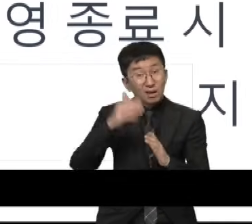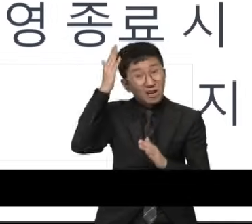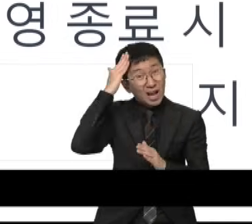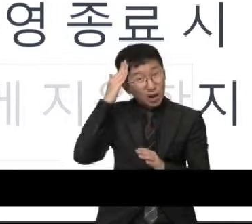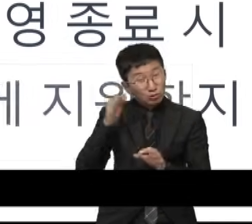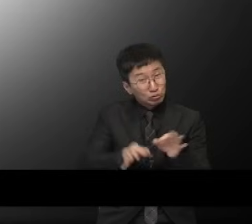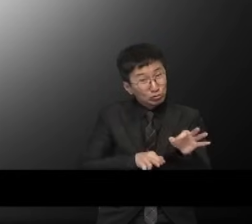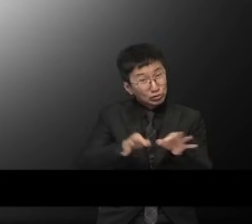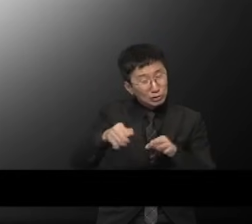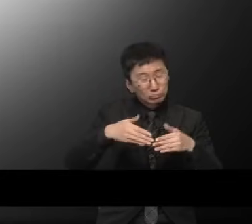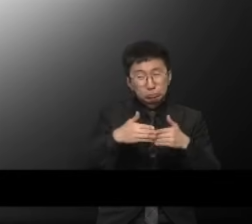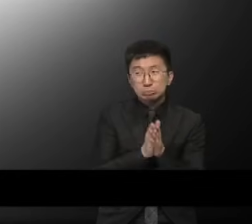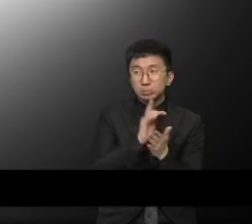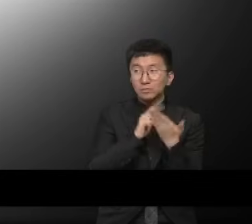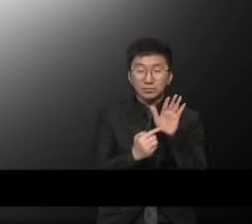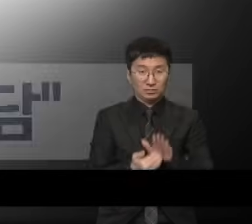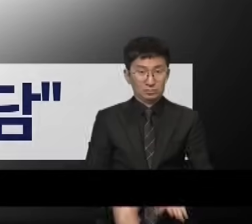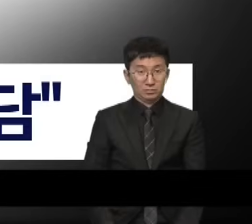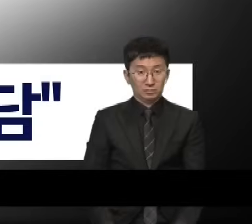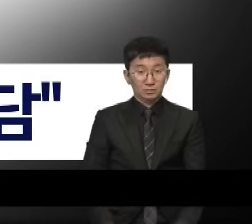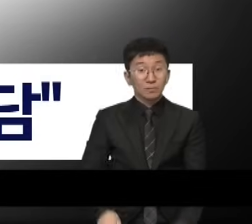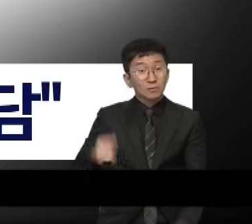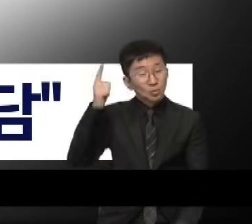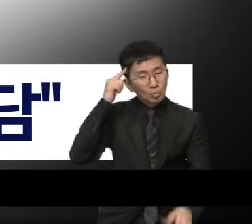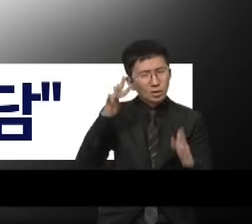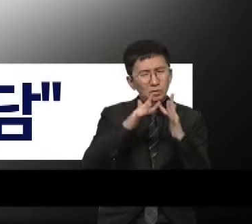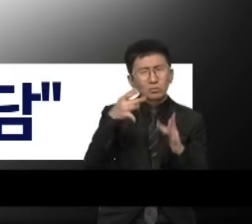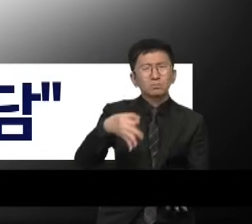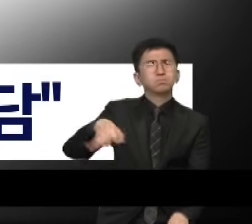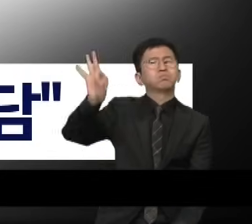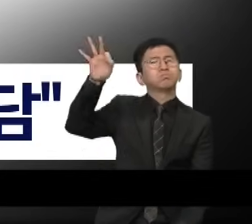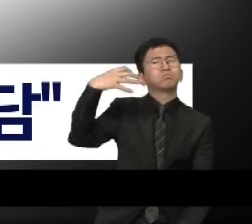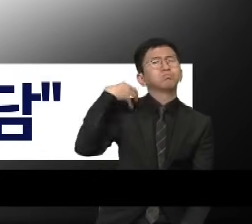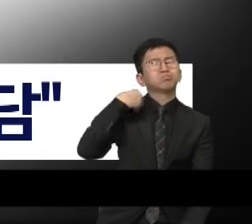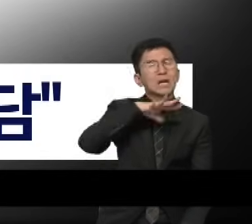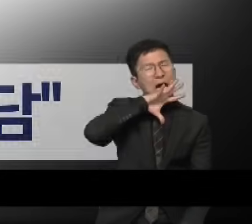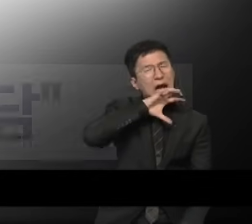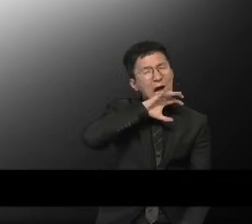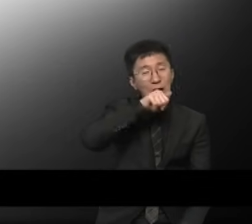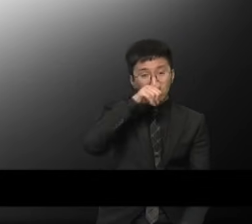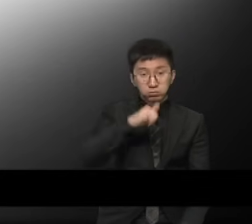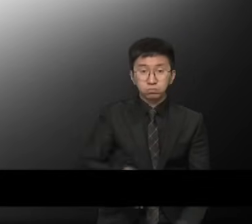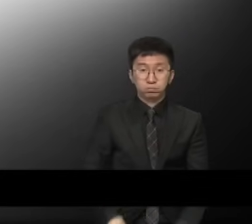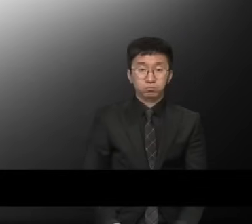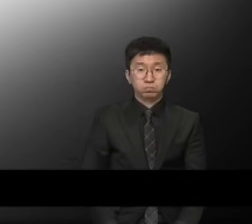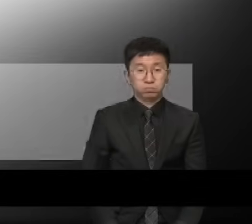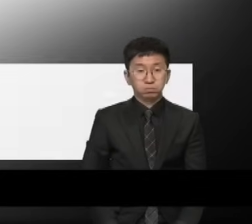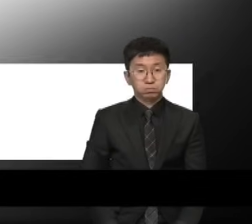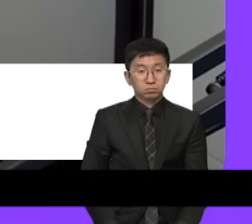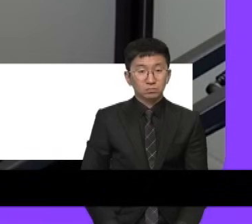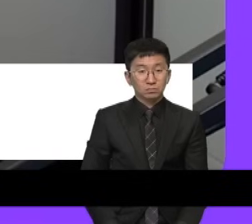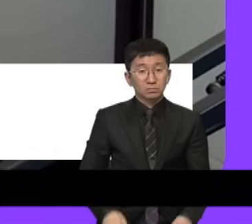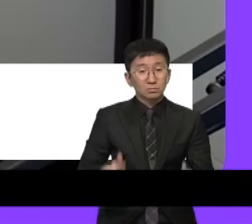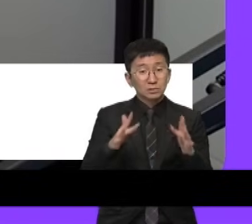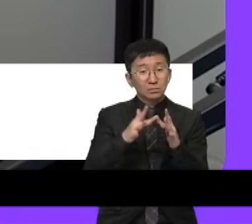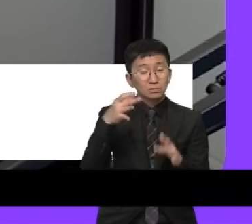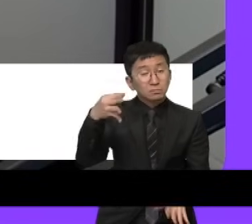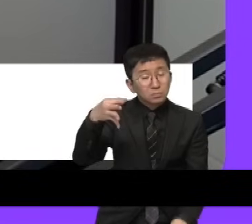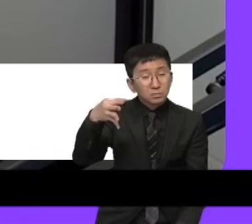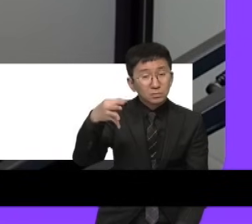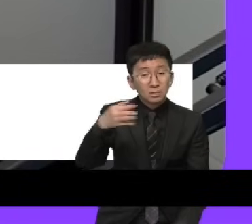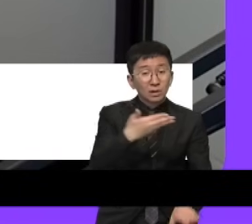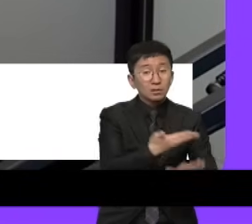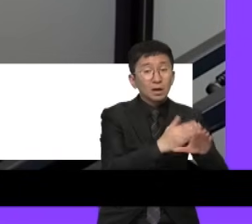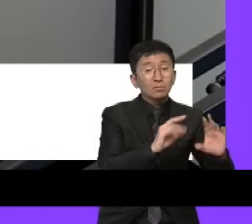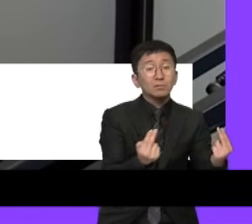발표했습니다. 국내 통신사에 내는 네트워크 사용료가 너무 비싸다는 이유를 댔습니다. 망 사용료가